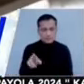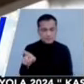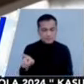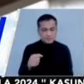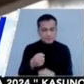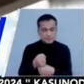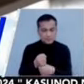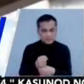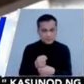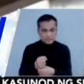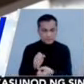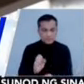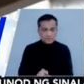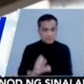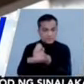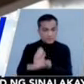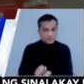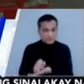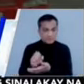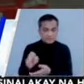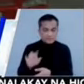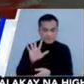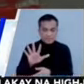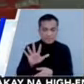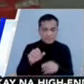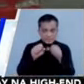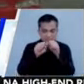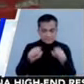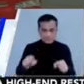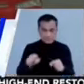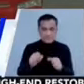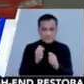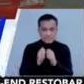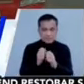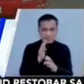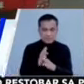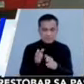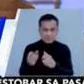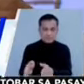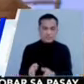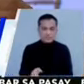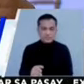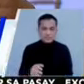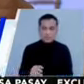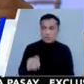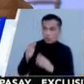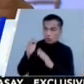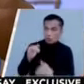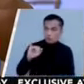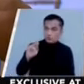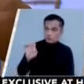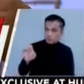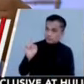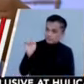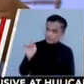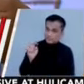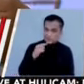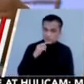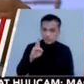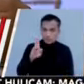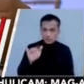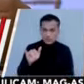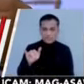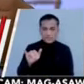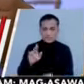mga elevator sa 5 istasyon ng EDSA Busway. Sana by June, no? Hopefully, bago dumating ang July, maging functional na to